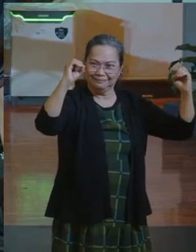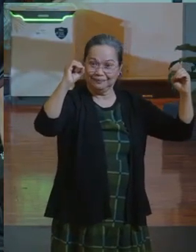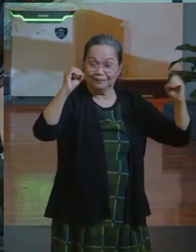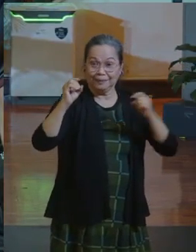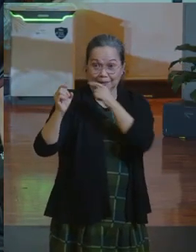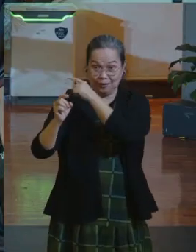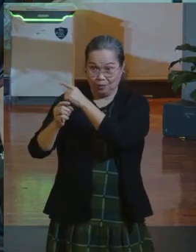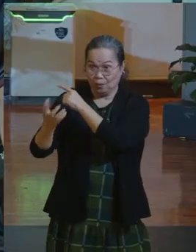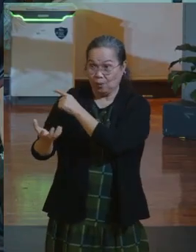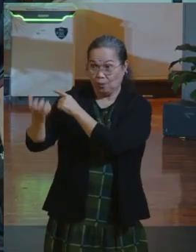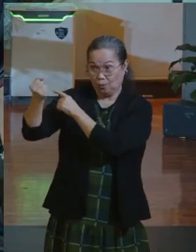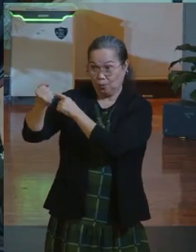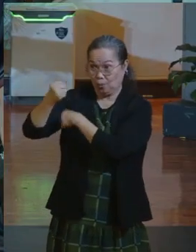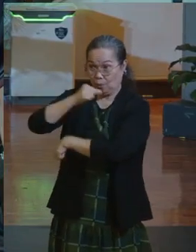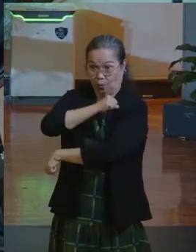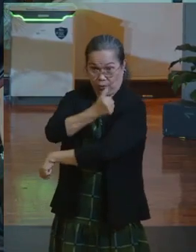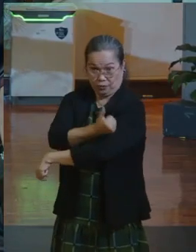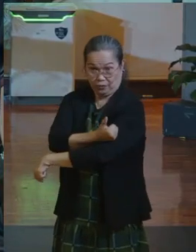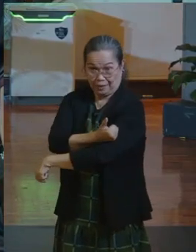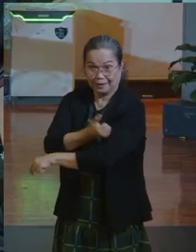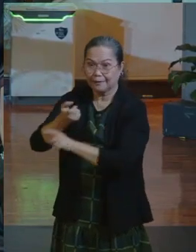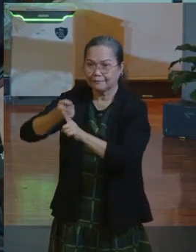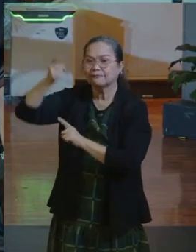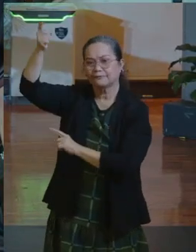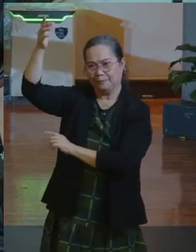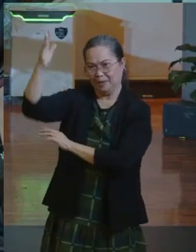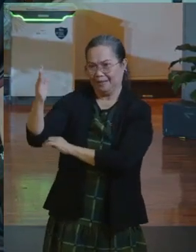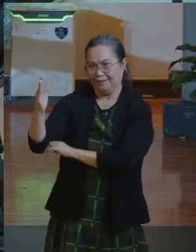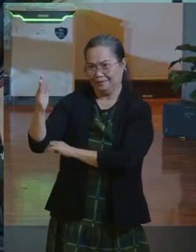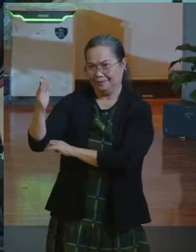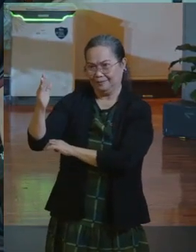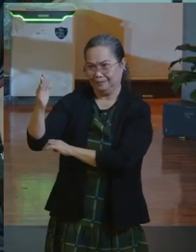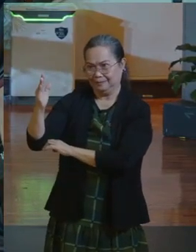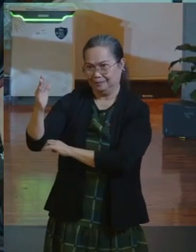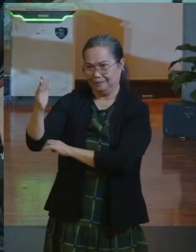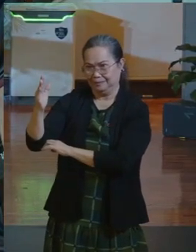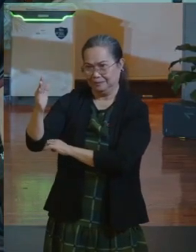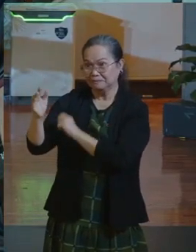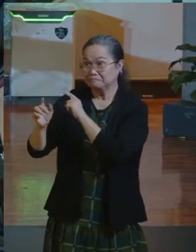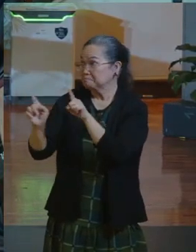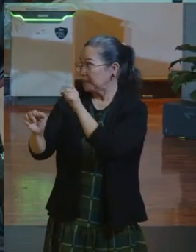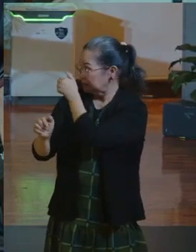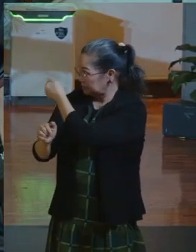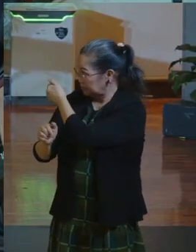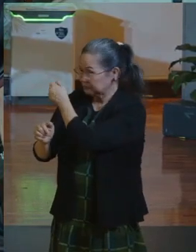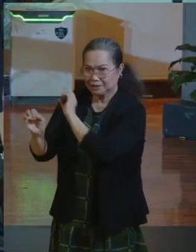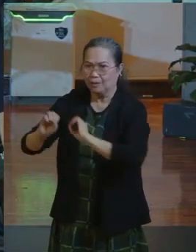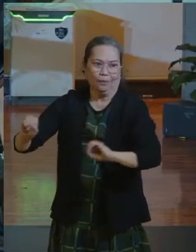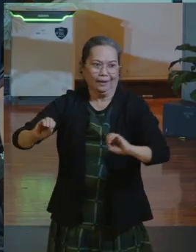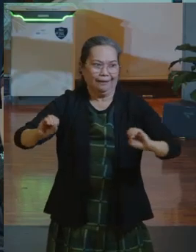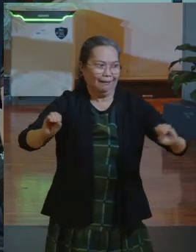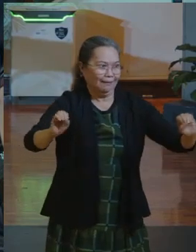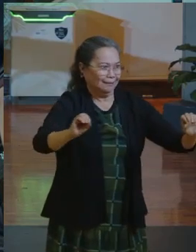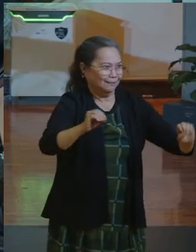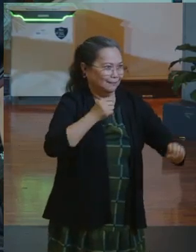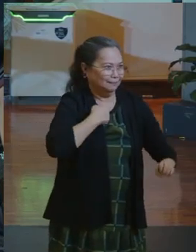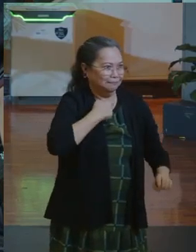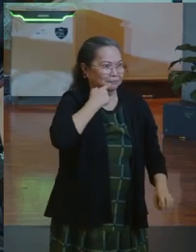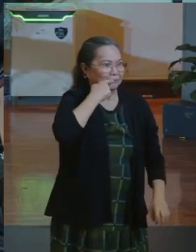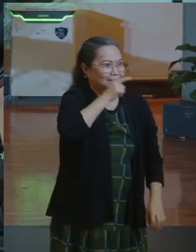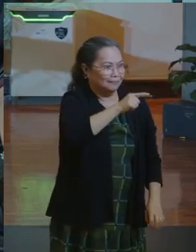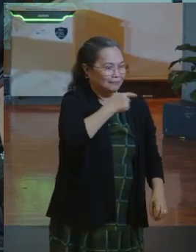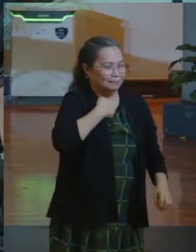Ang kapangyarihan po ay nagmumula sa ating Panginoon. So, sinugo sila,